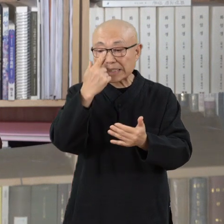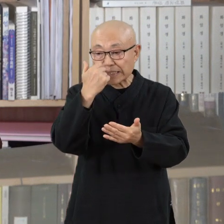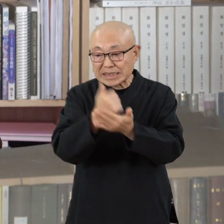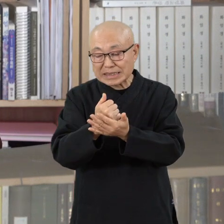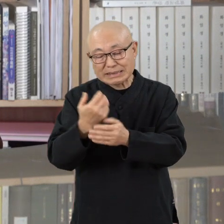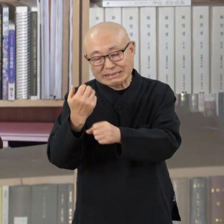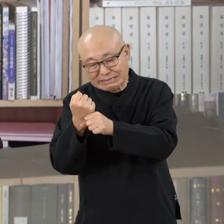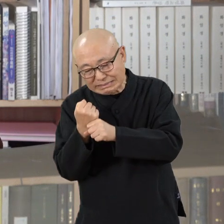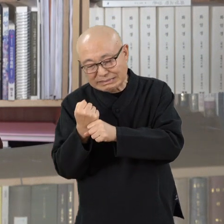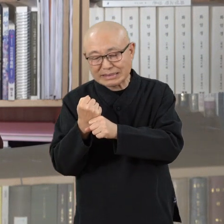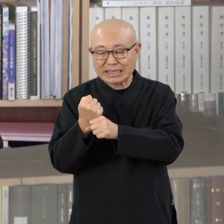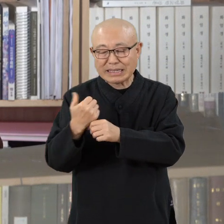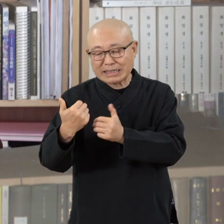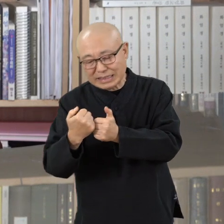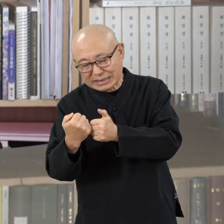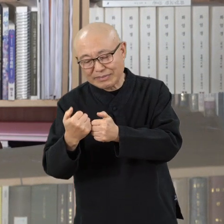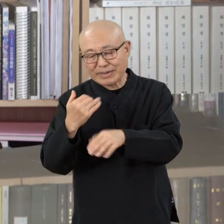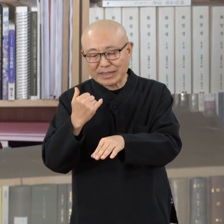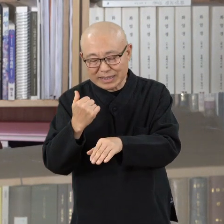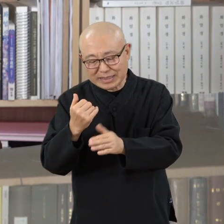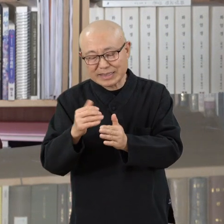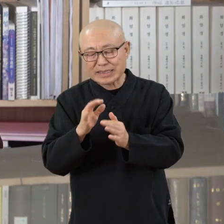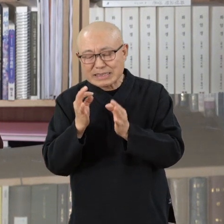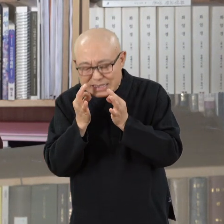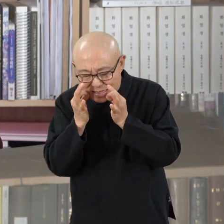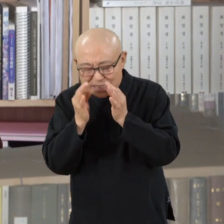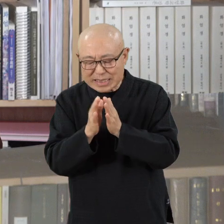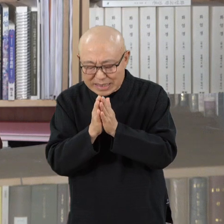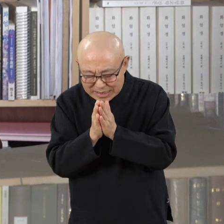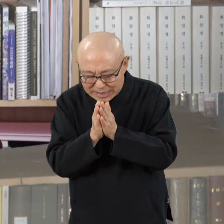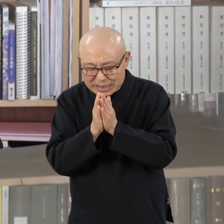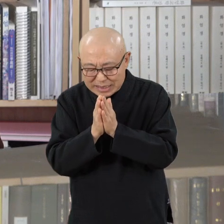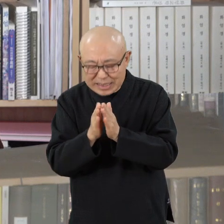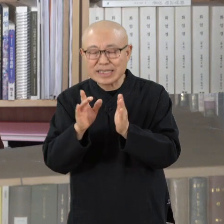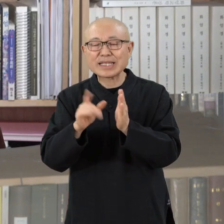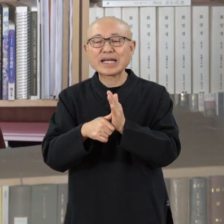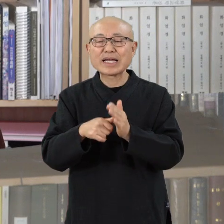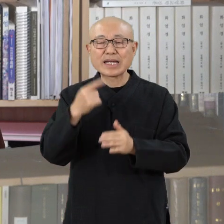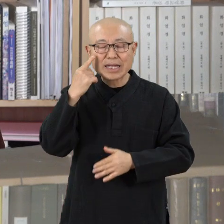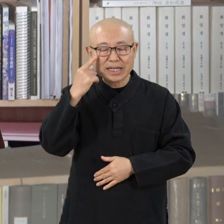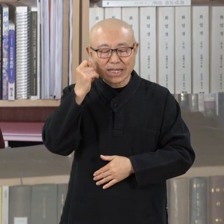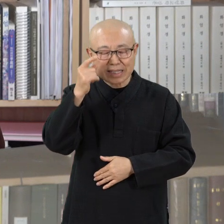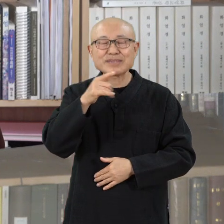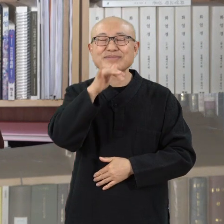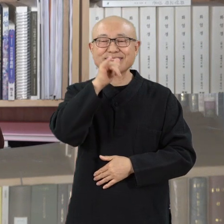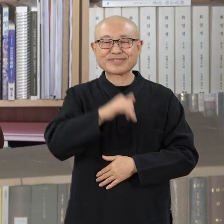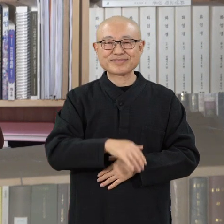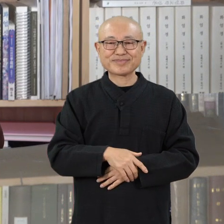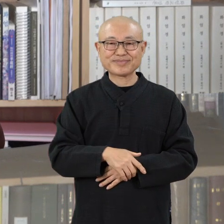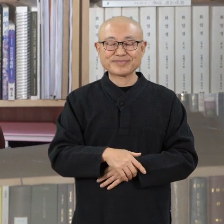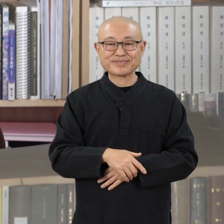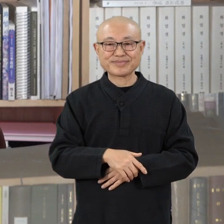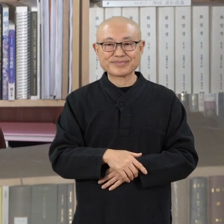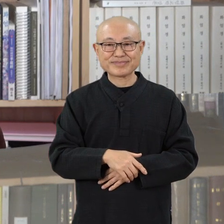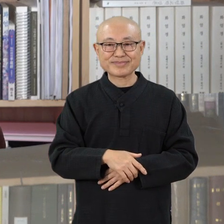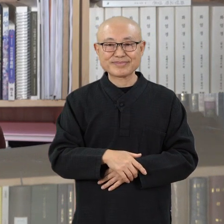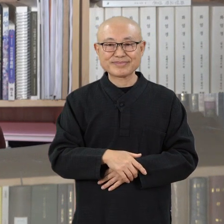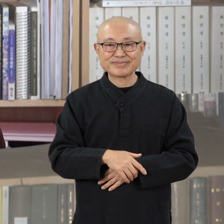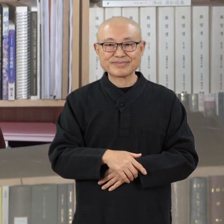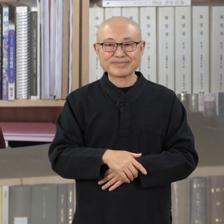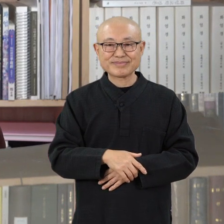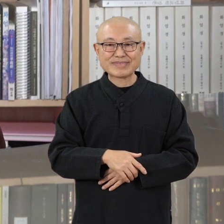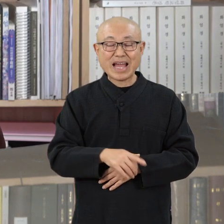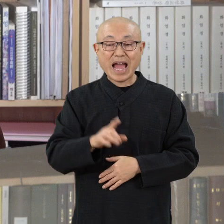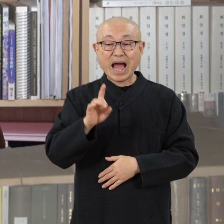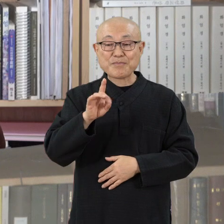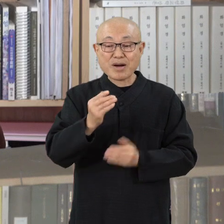어려울 때 기도하러 오시면 지극정성으로 기도해 드린 거기에 도가 있는 거예요. 그래서 두 번,